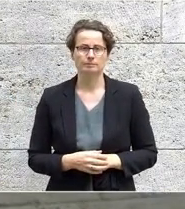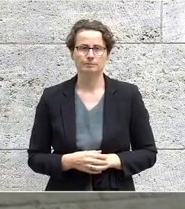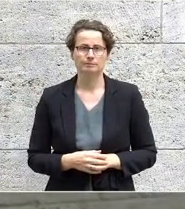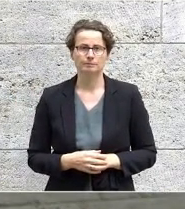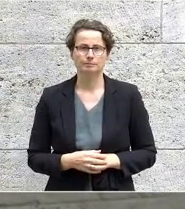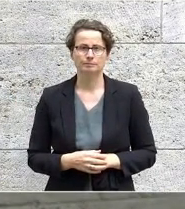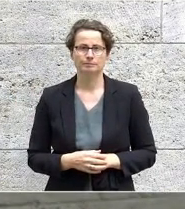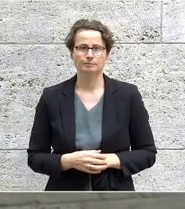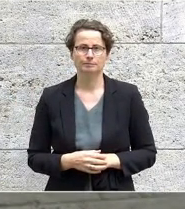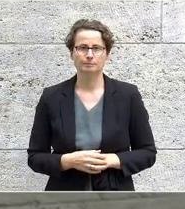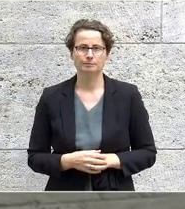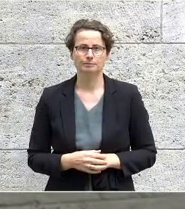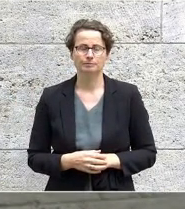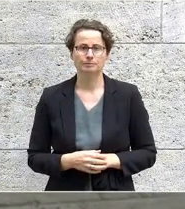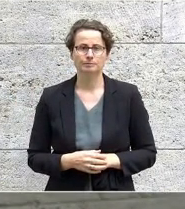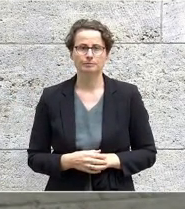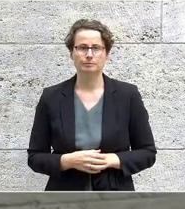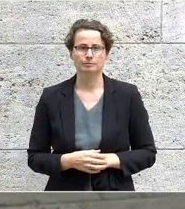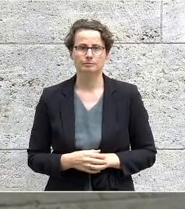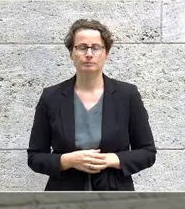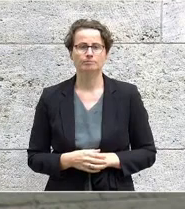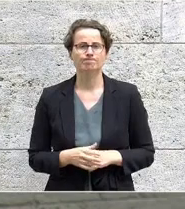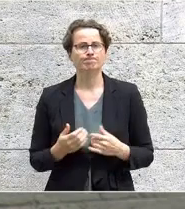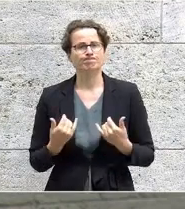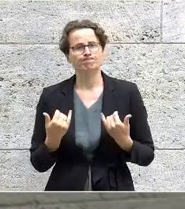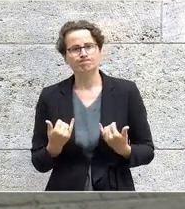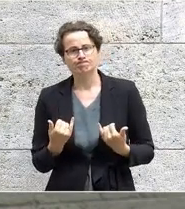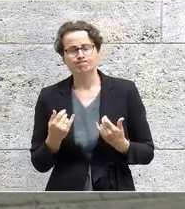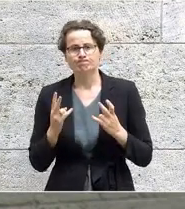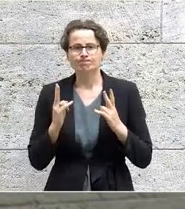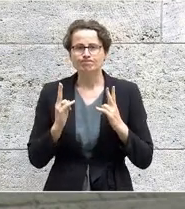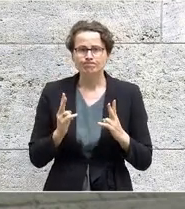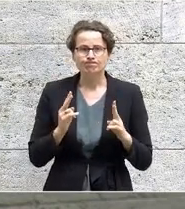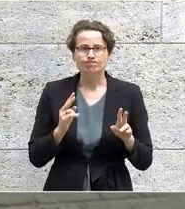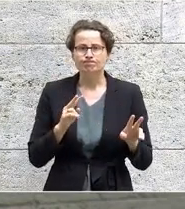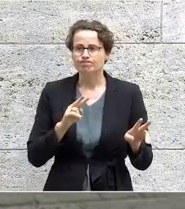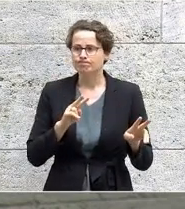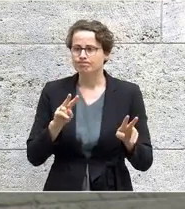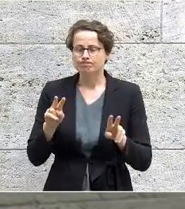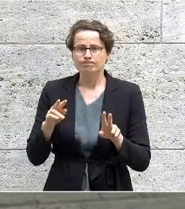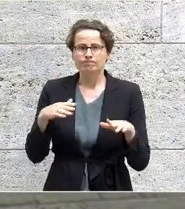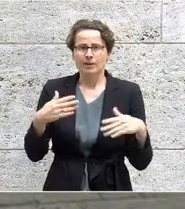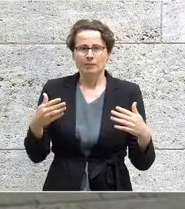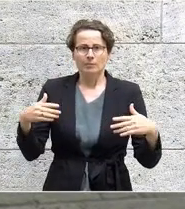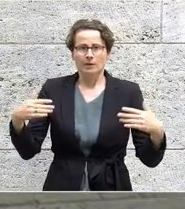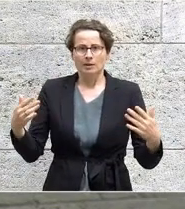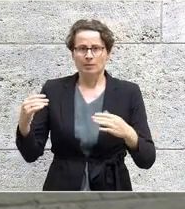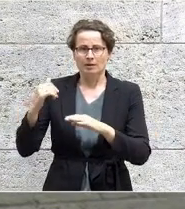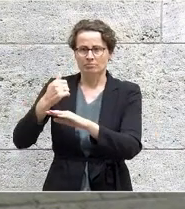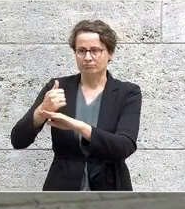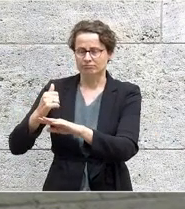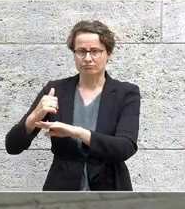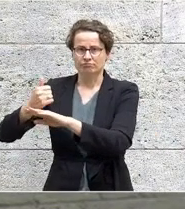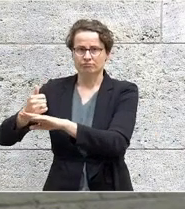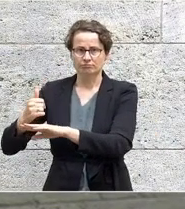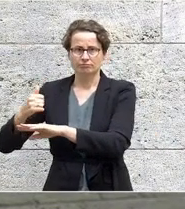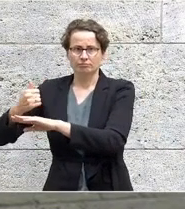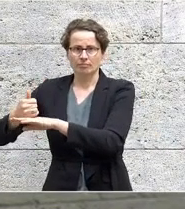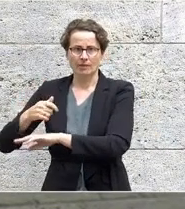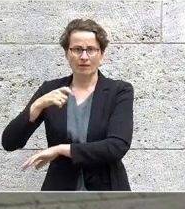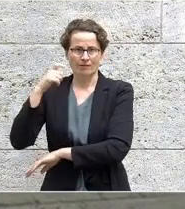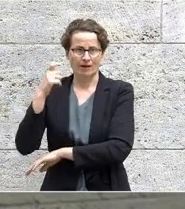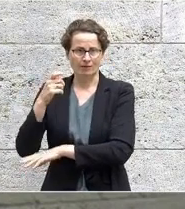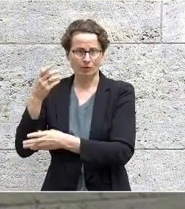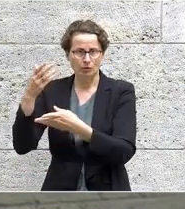Aber auch heute überziehen unverantwortliche Machthaber unsere Welt mit Krieg